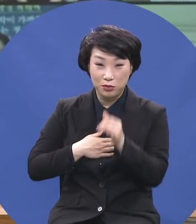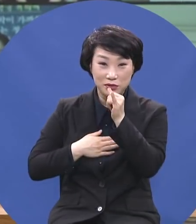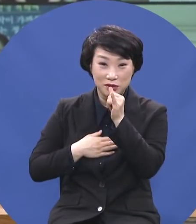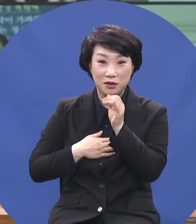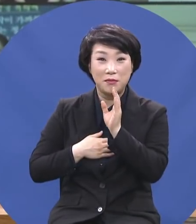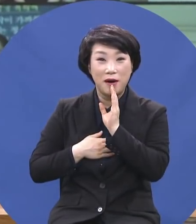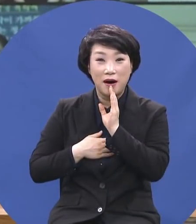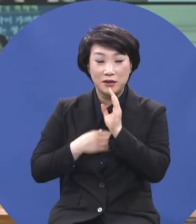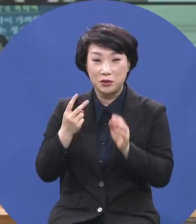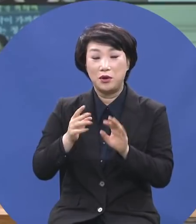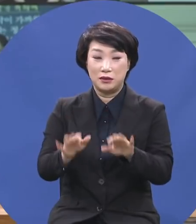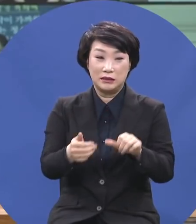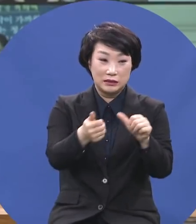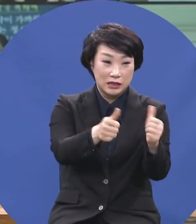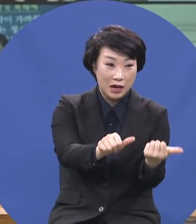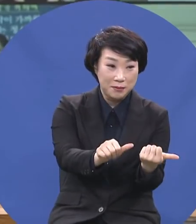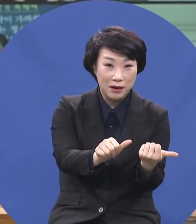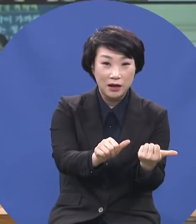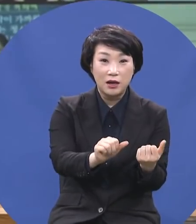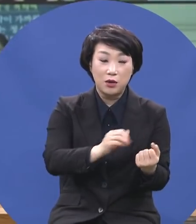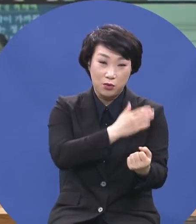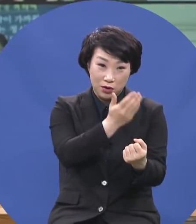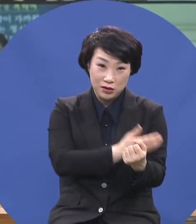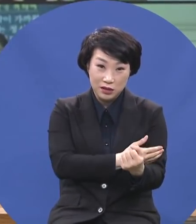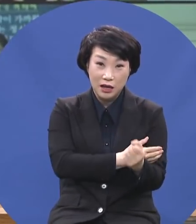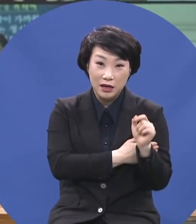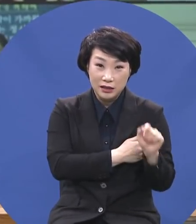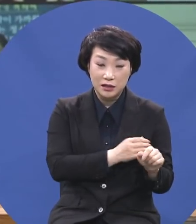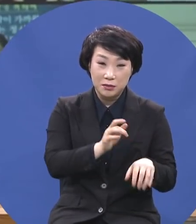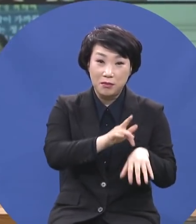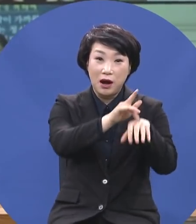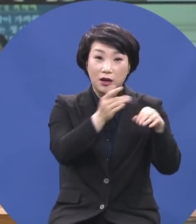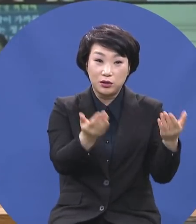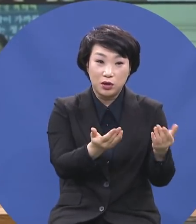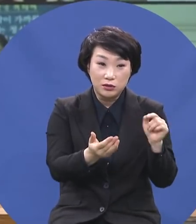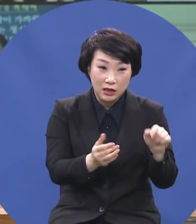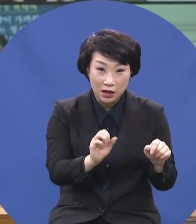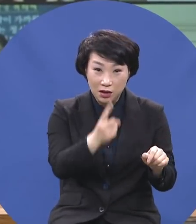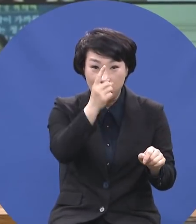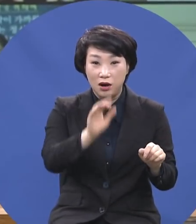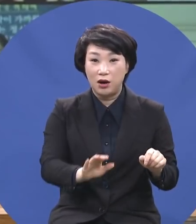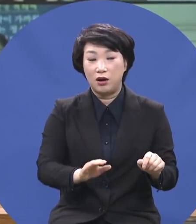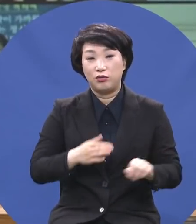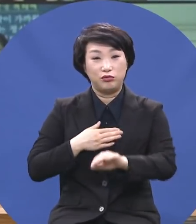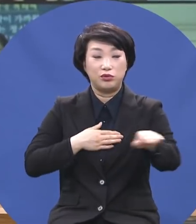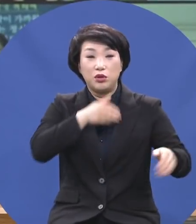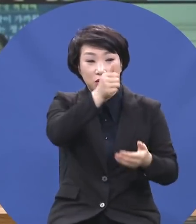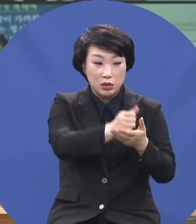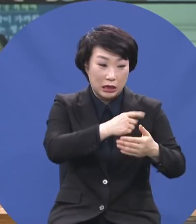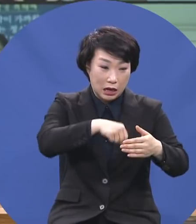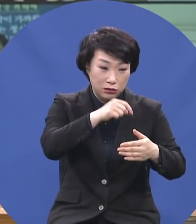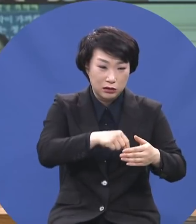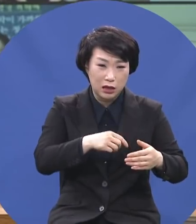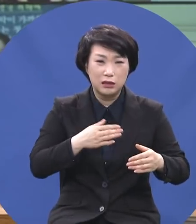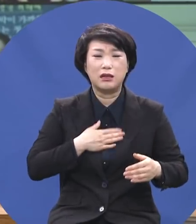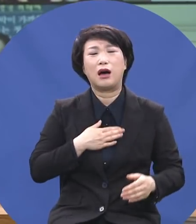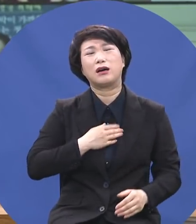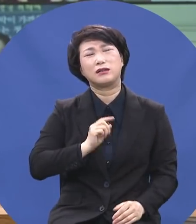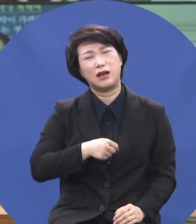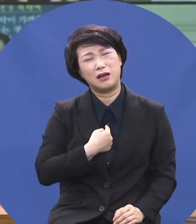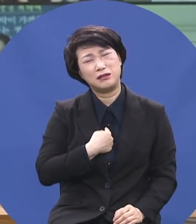계셨고, 사망의 권세인 마귀 역사로 말미암은 죄에서 우리